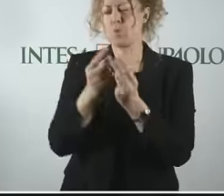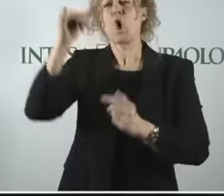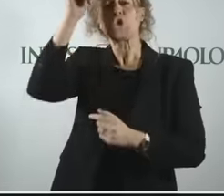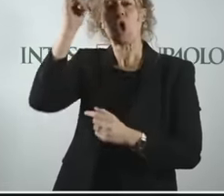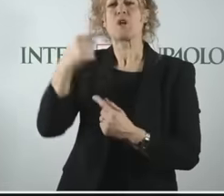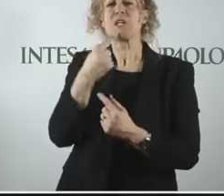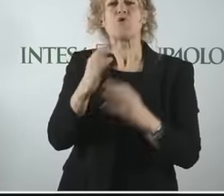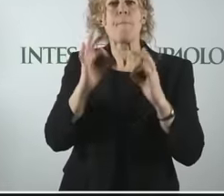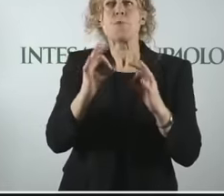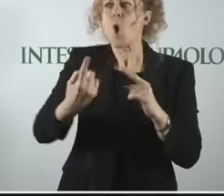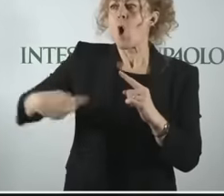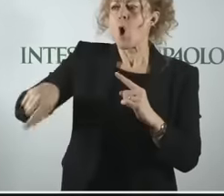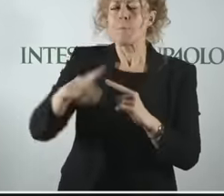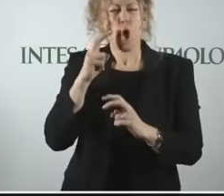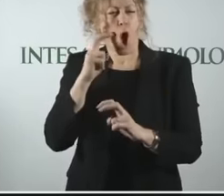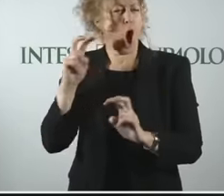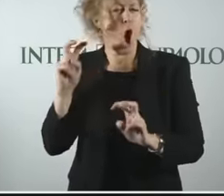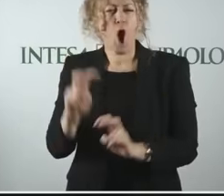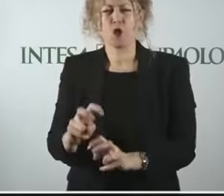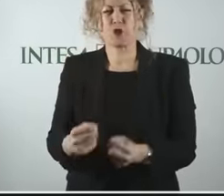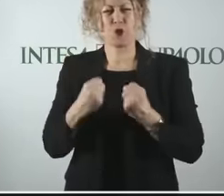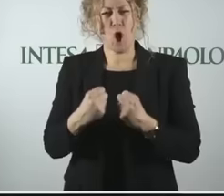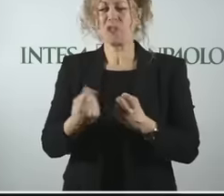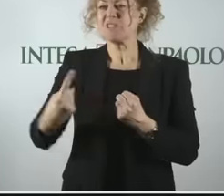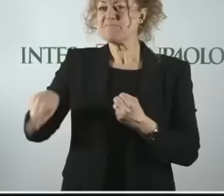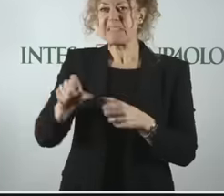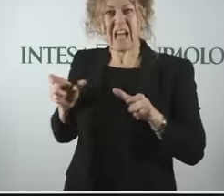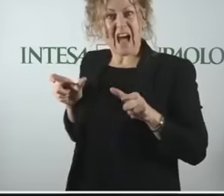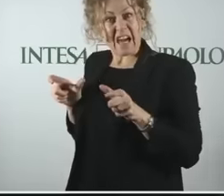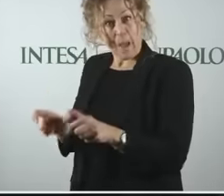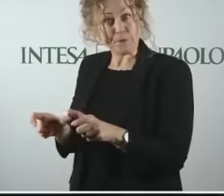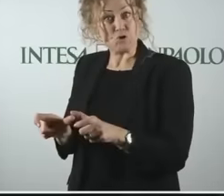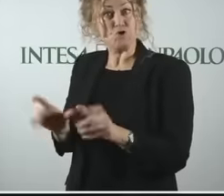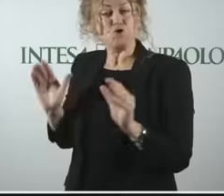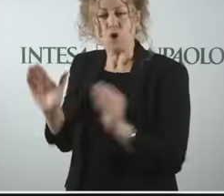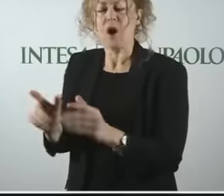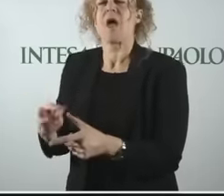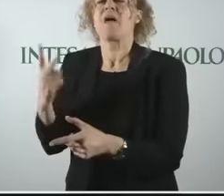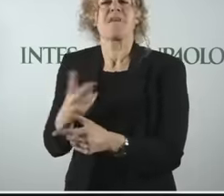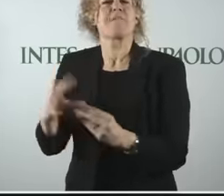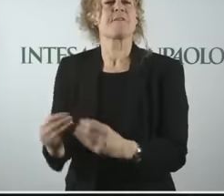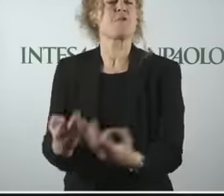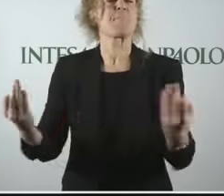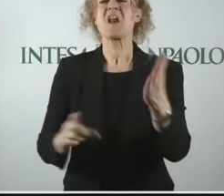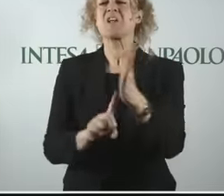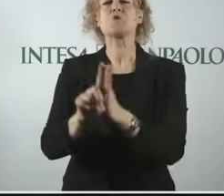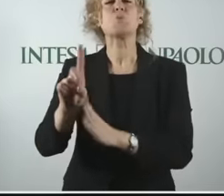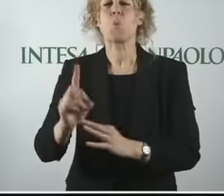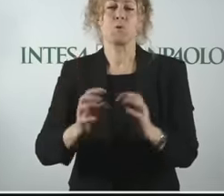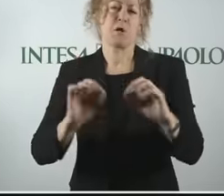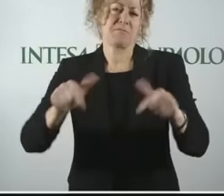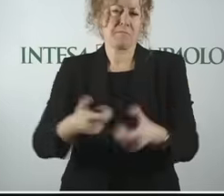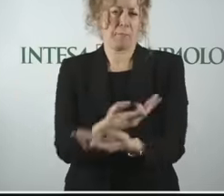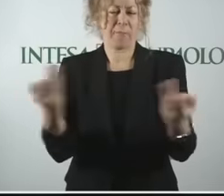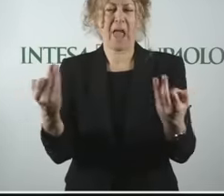erano proprio molto odiosi Ma che la repressione è stata fatta veramente benissimo Ha fatto effetto elevato